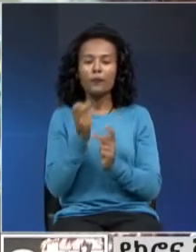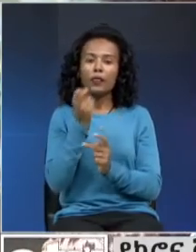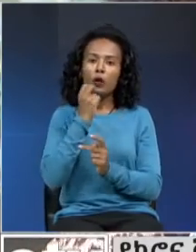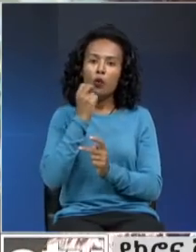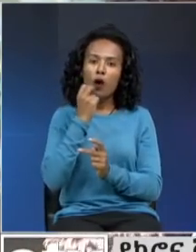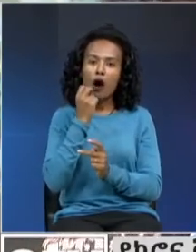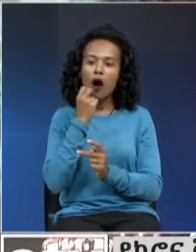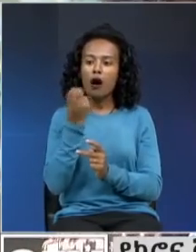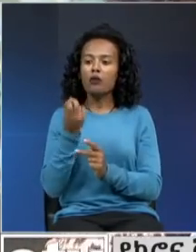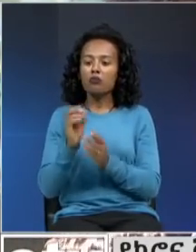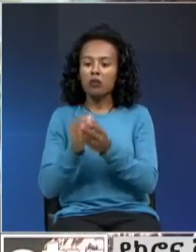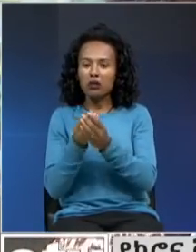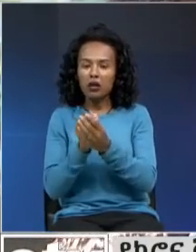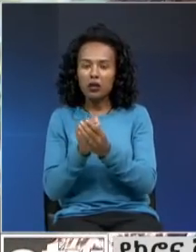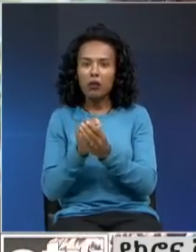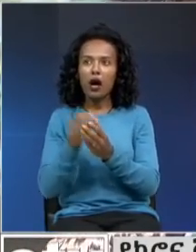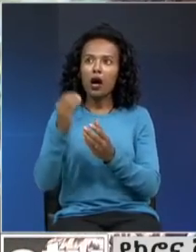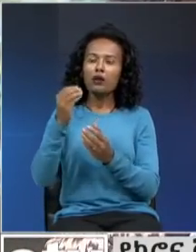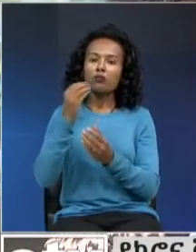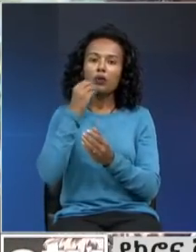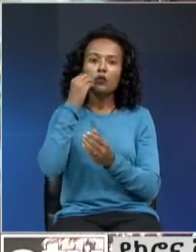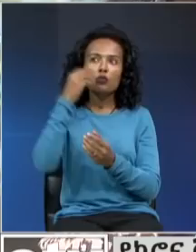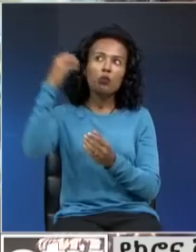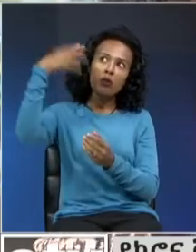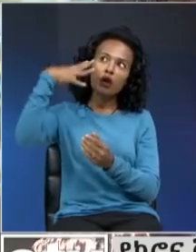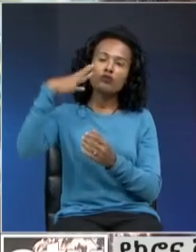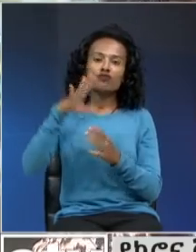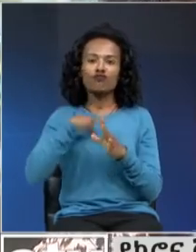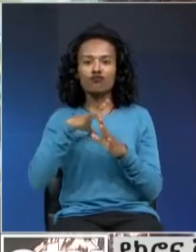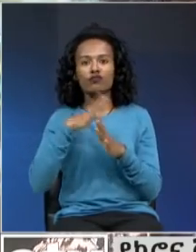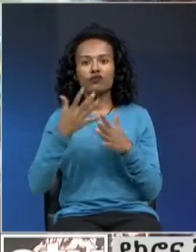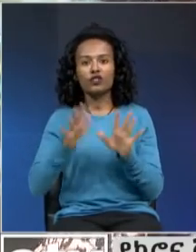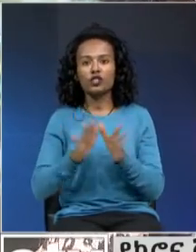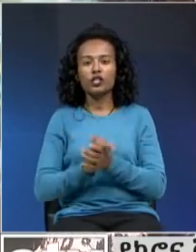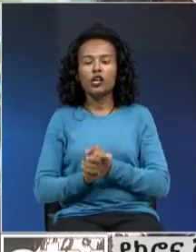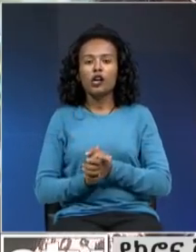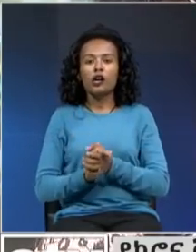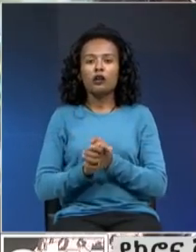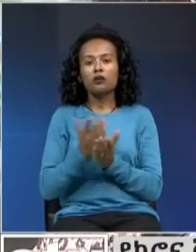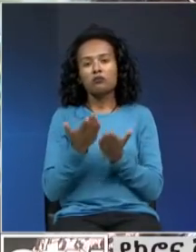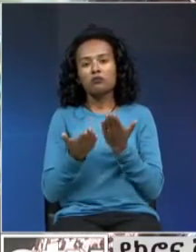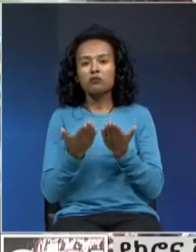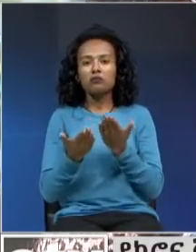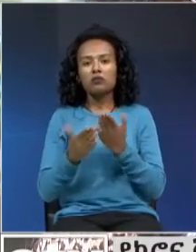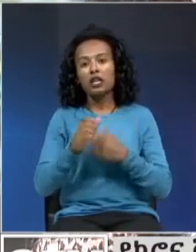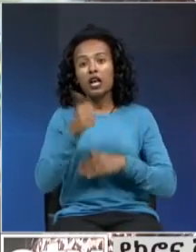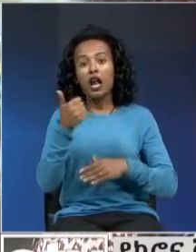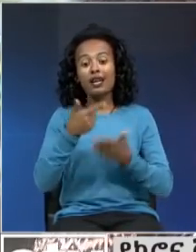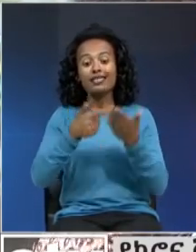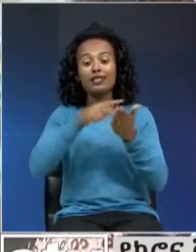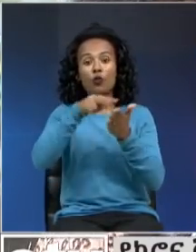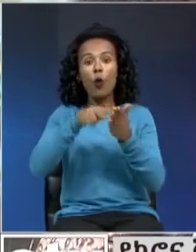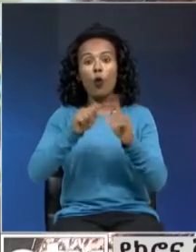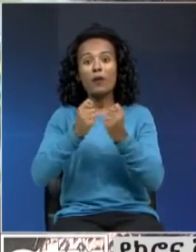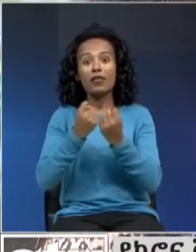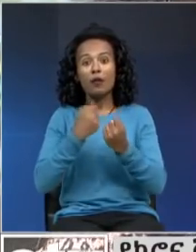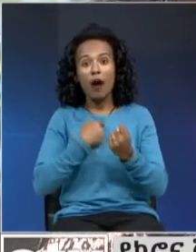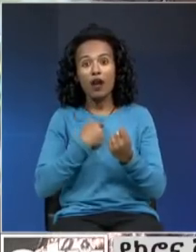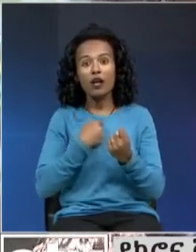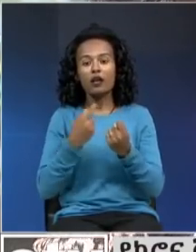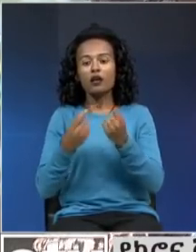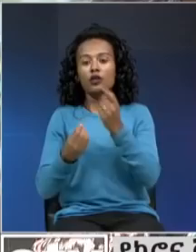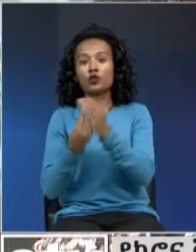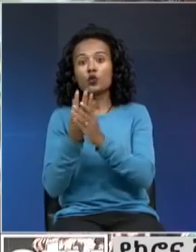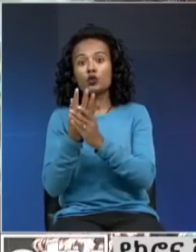ውሃውን፣ መታጠቢያ ቤቱን፣ መብራቱን፣ ሁሉን ነገር አዘጋጅቷል። እንግዲህ ሌላ ለዚህ የተቋቋመ ቲም አለ፣ ሪሶርስ ሞቢላይዝ